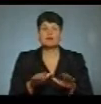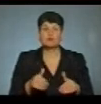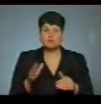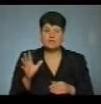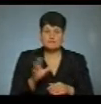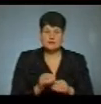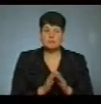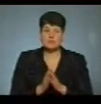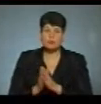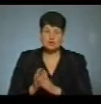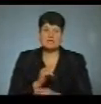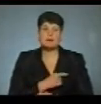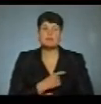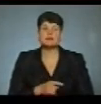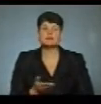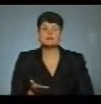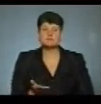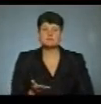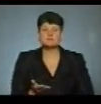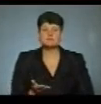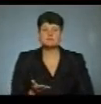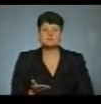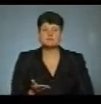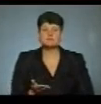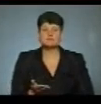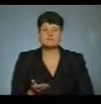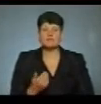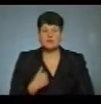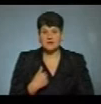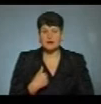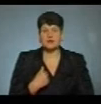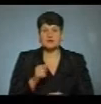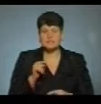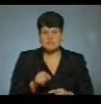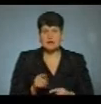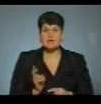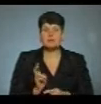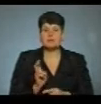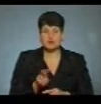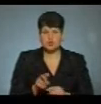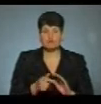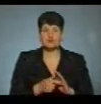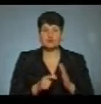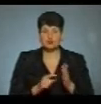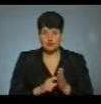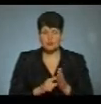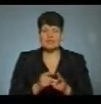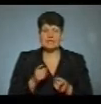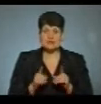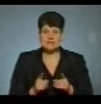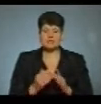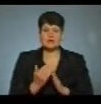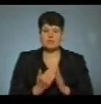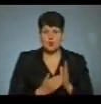всім і просите як медик, як керівник. Дякую. Я якраз з того приводу прийшов на студію, тому що дійсно на